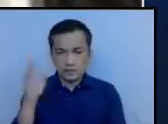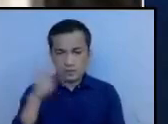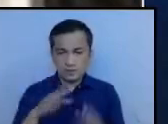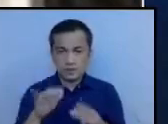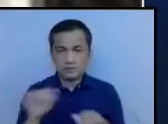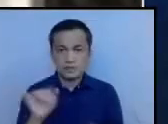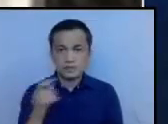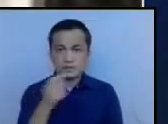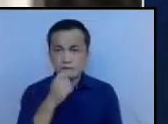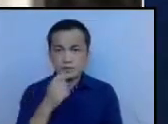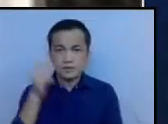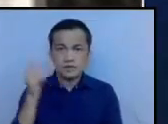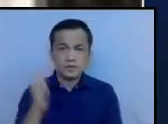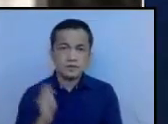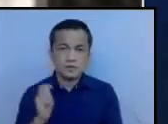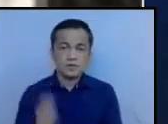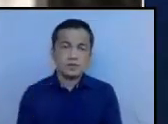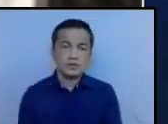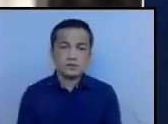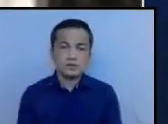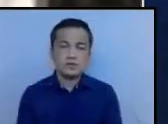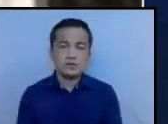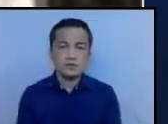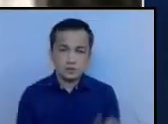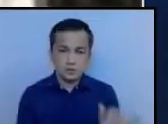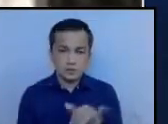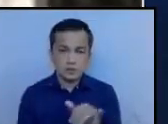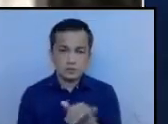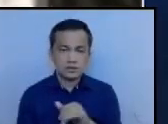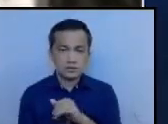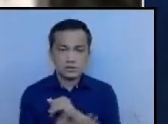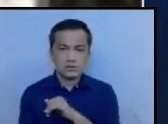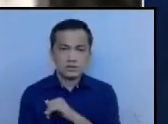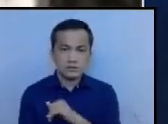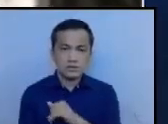and countries which do not